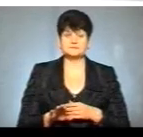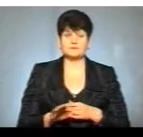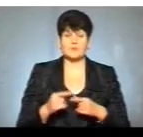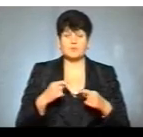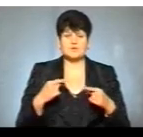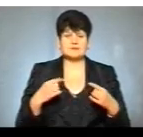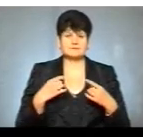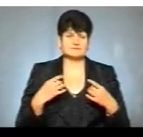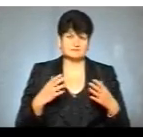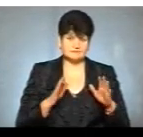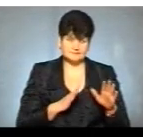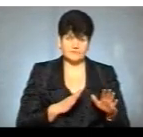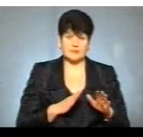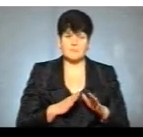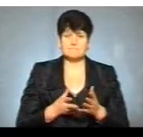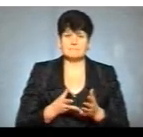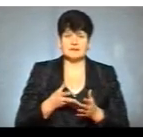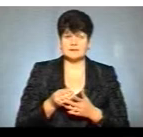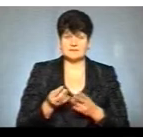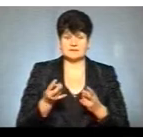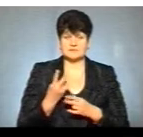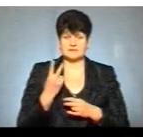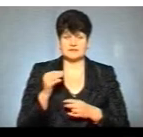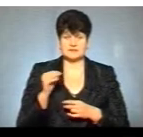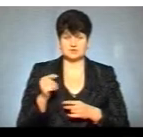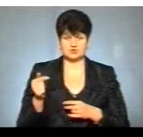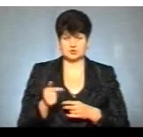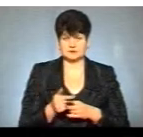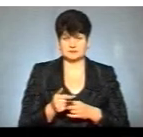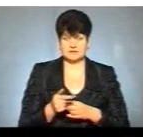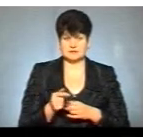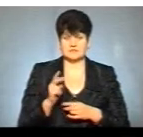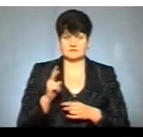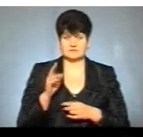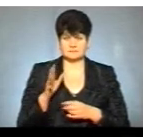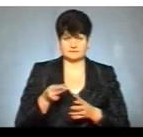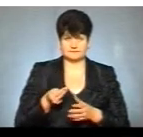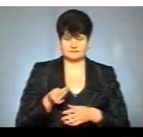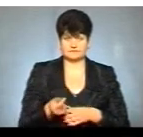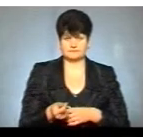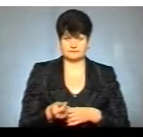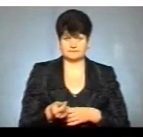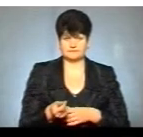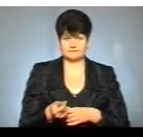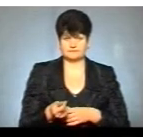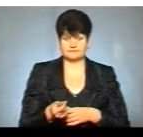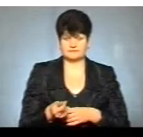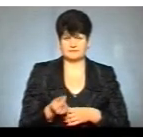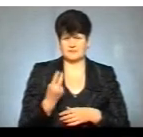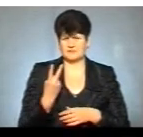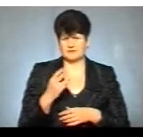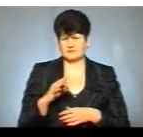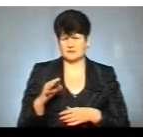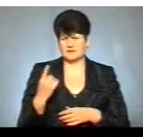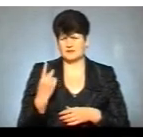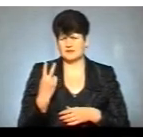праздникам. Комунальні платежі тільки дві, навіть більше буває за квартиру. Дві з чим-то, дві